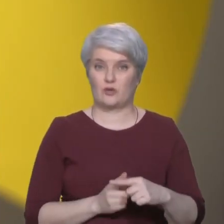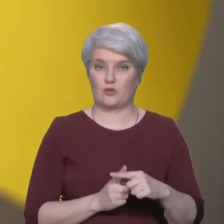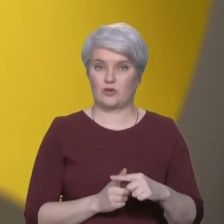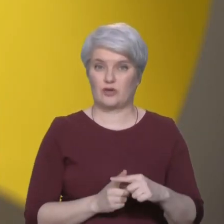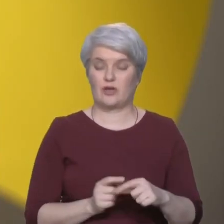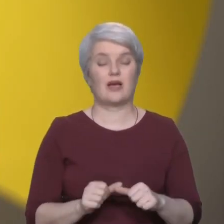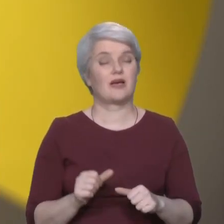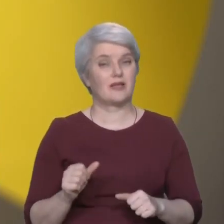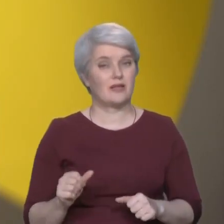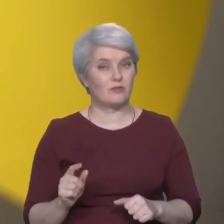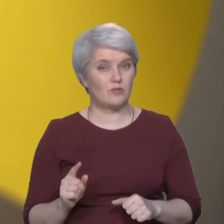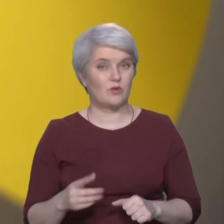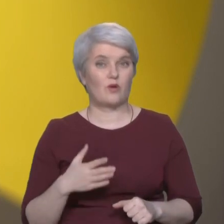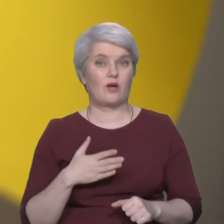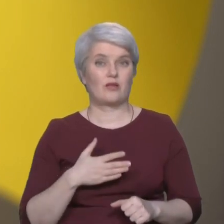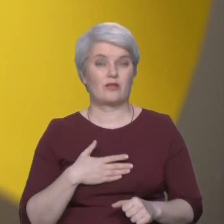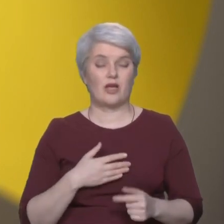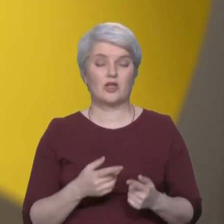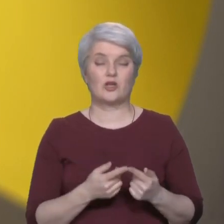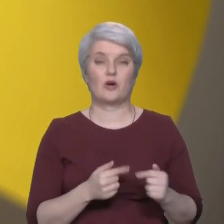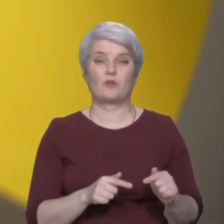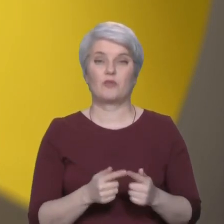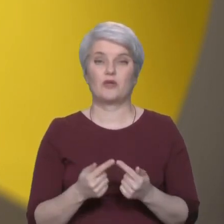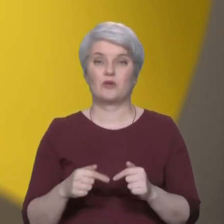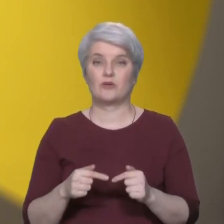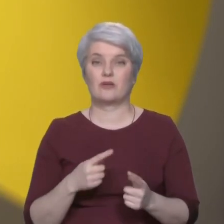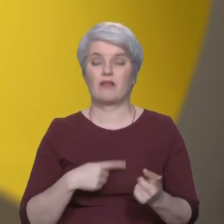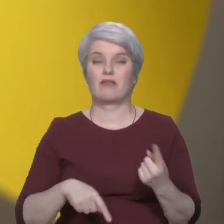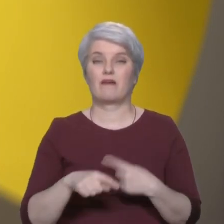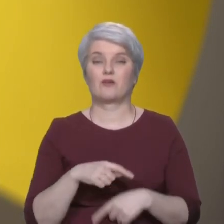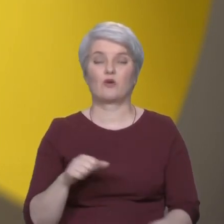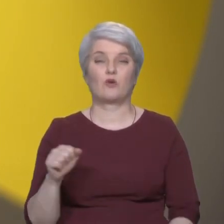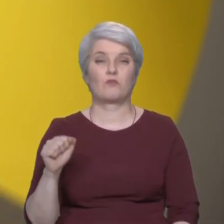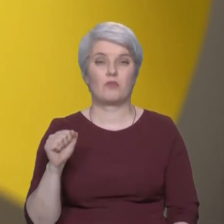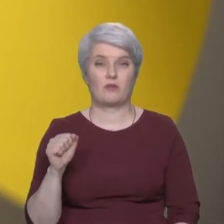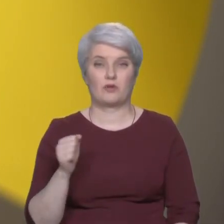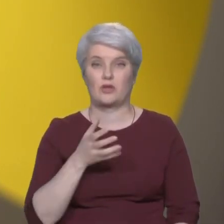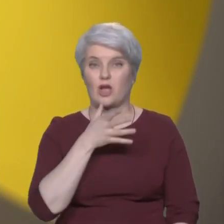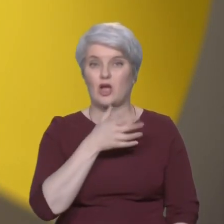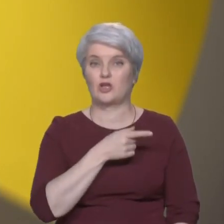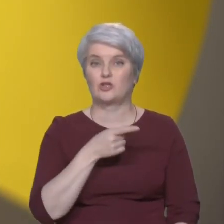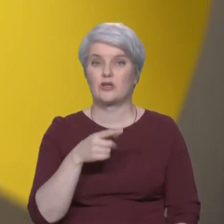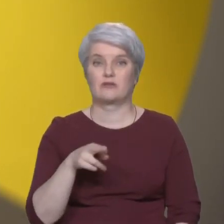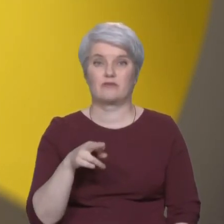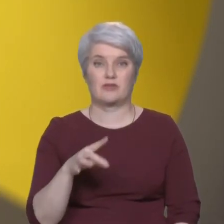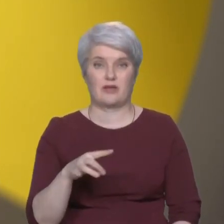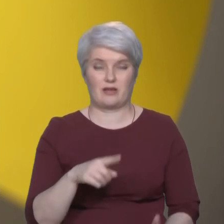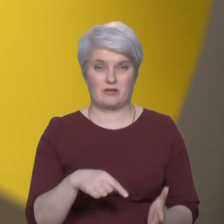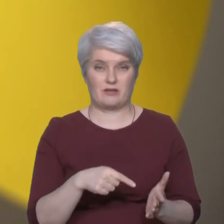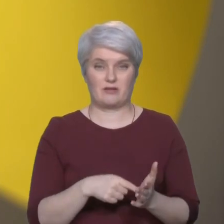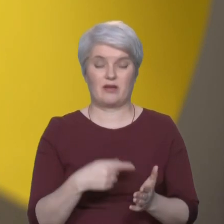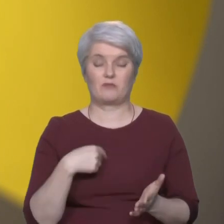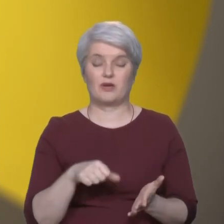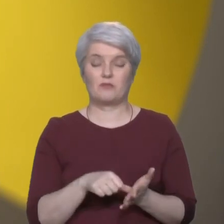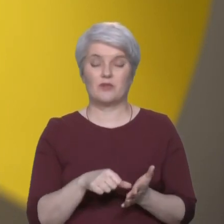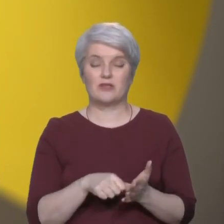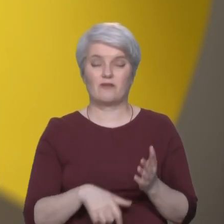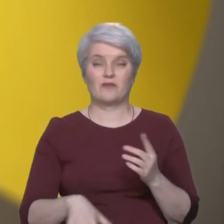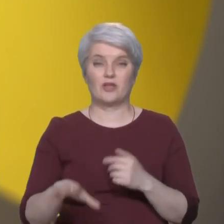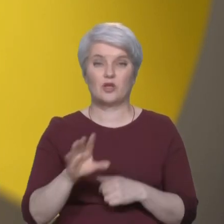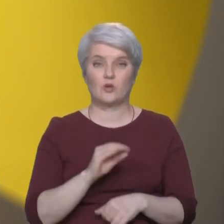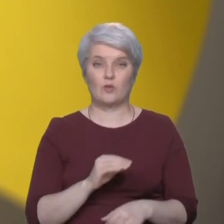підрозділи функціонують і навколо Бахмута, і в Часовому Яру, в населеному пункті. Тому ми представлені кругом, і ми залишаємося